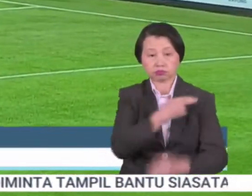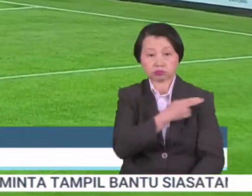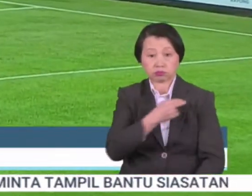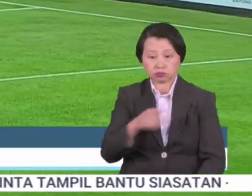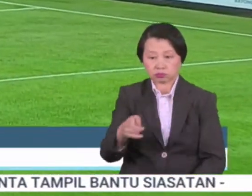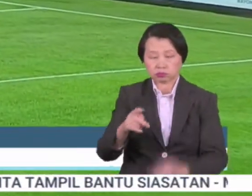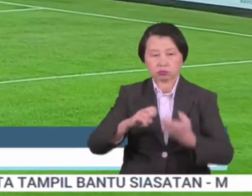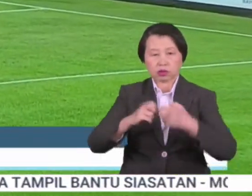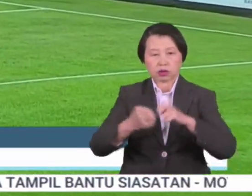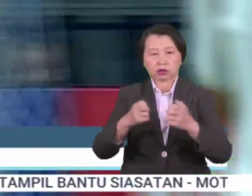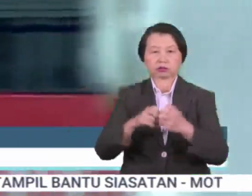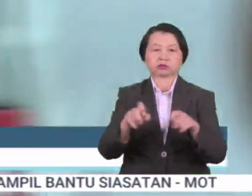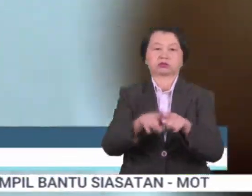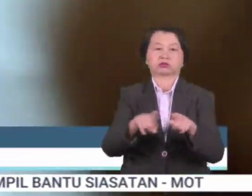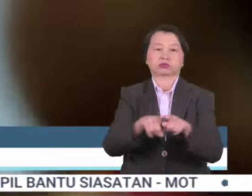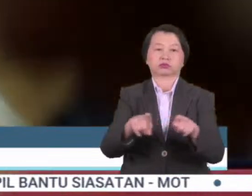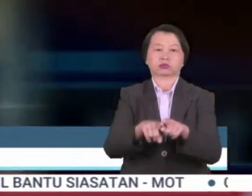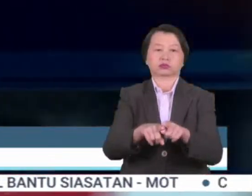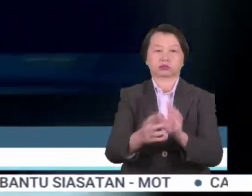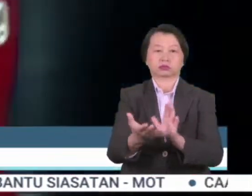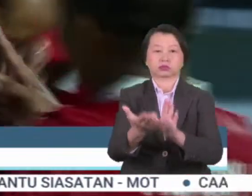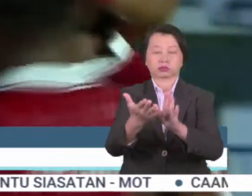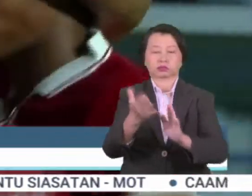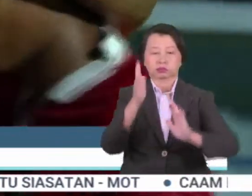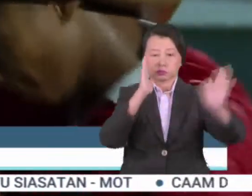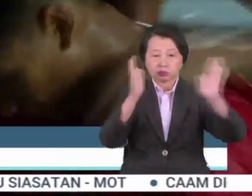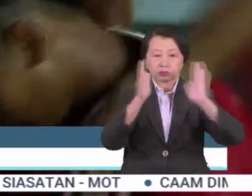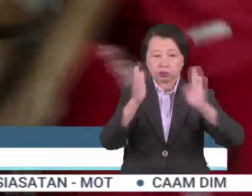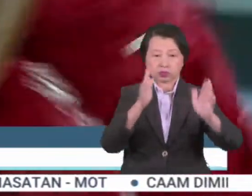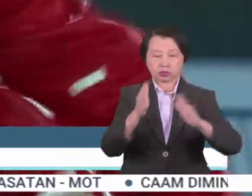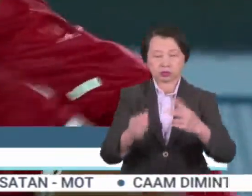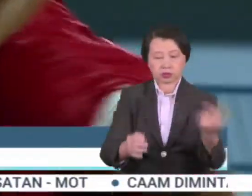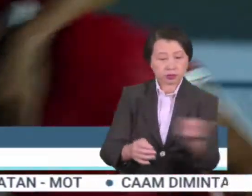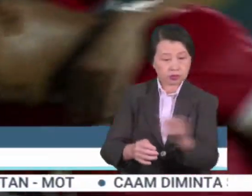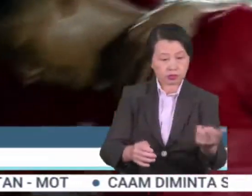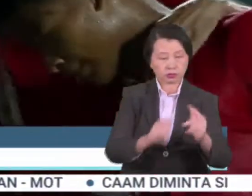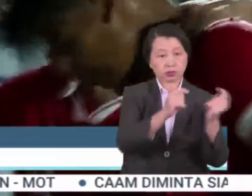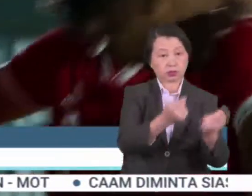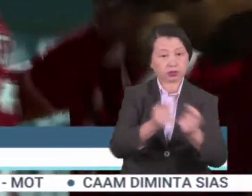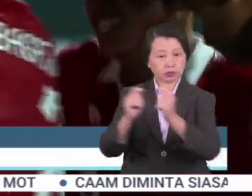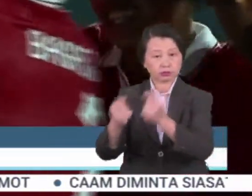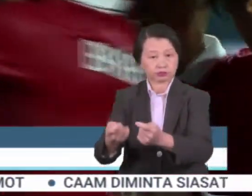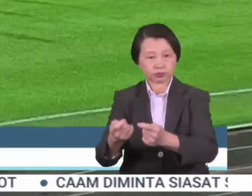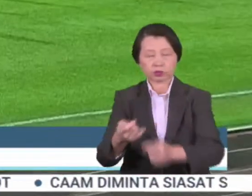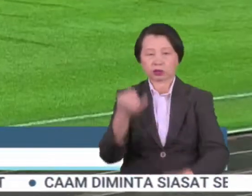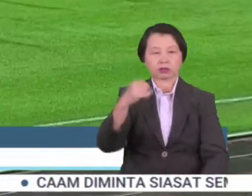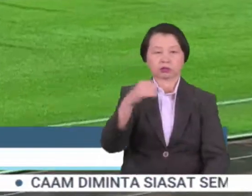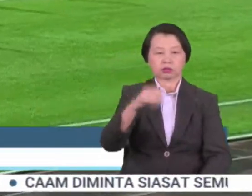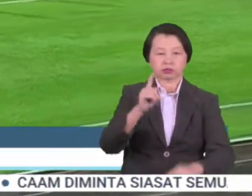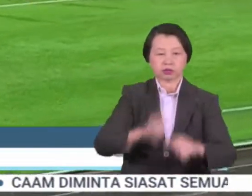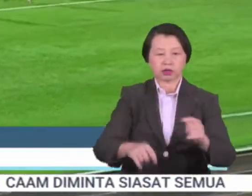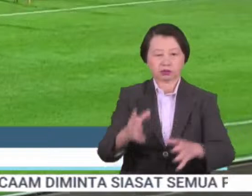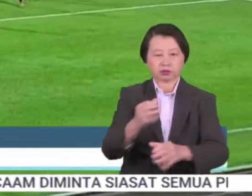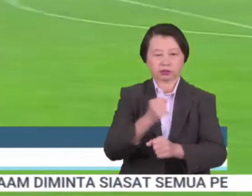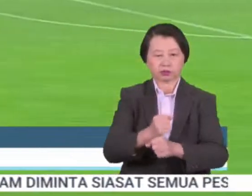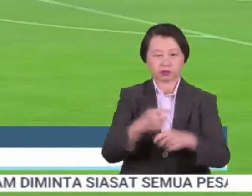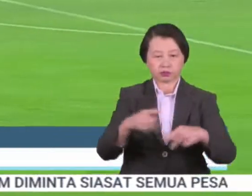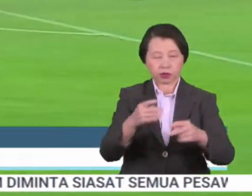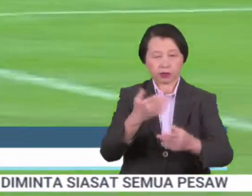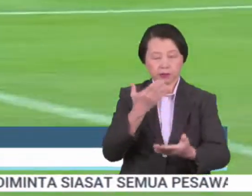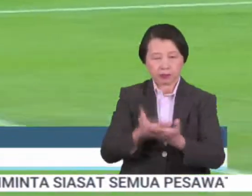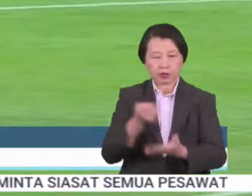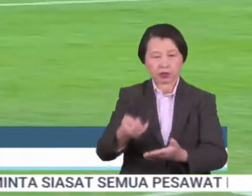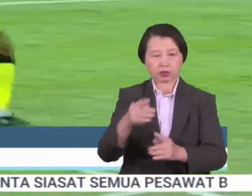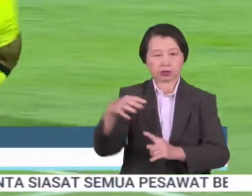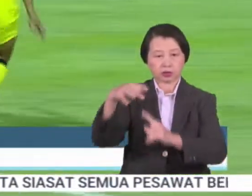garudadi yang dihay pasukan tidak dapat membawa pemain terbaik mereka